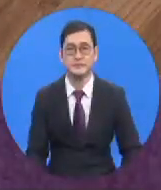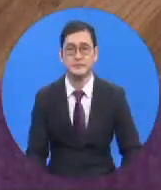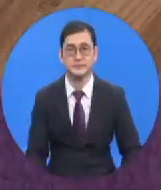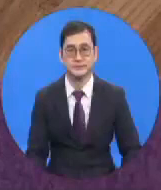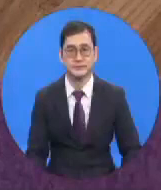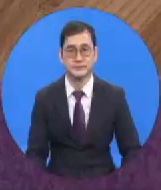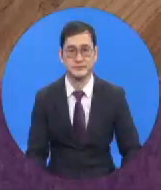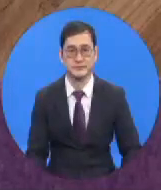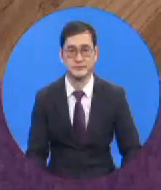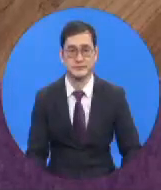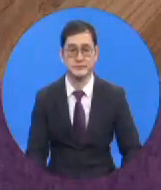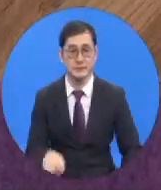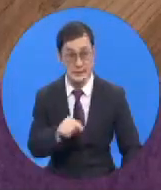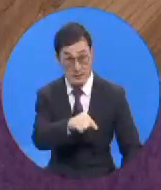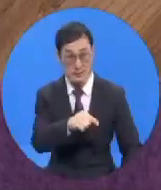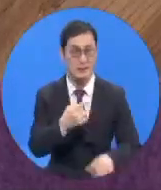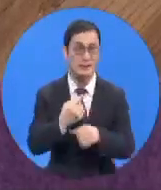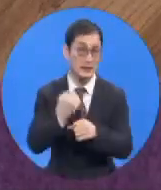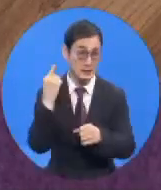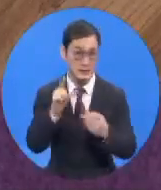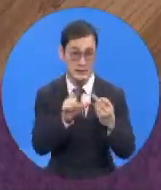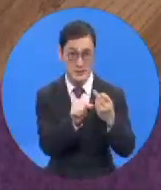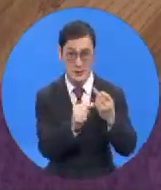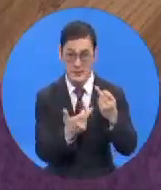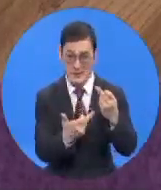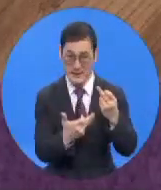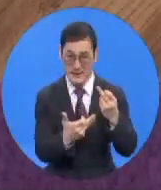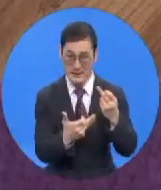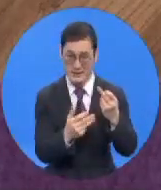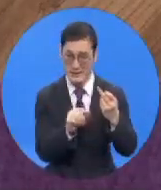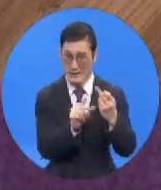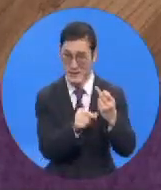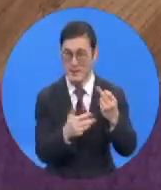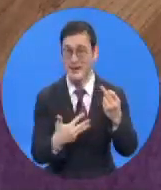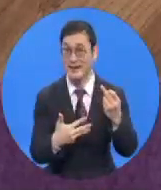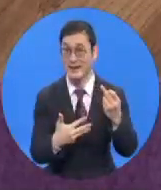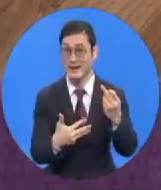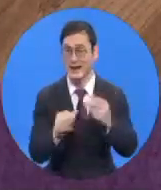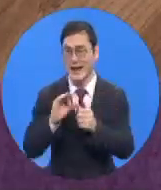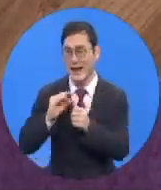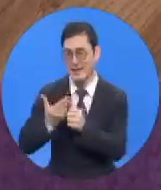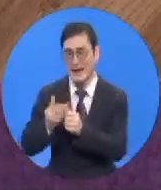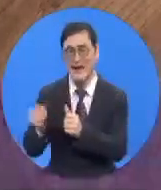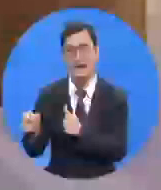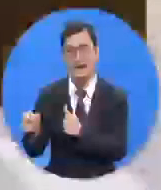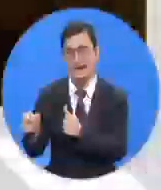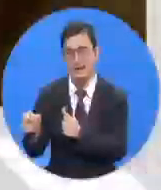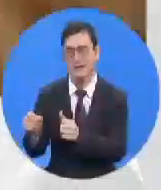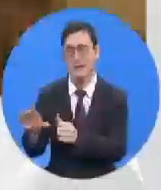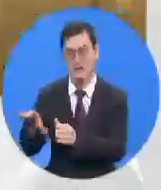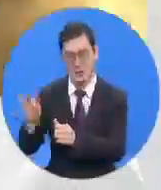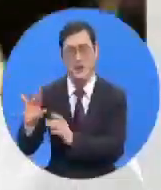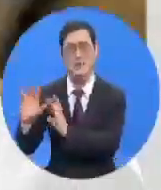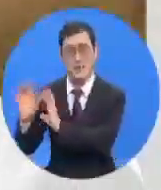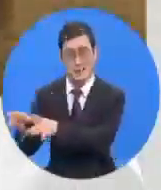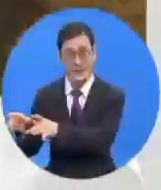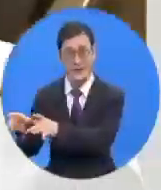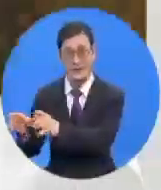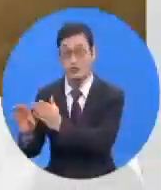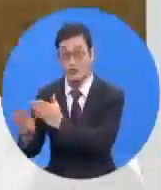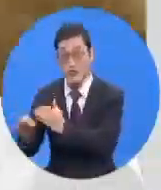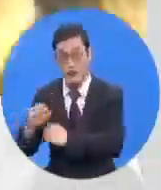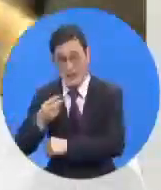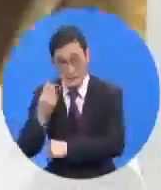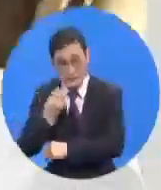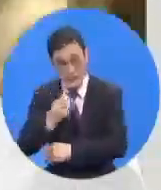사건이 작년 12월 8일 날 그러니까 한 달도 더 전에 안양지청에 배당이 돼서 수사가 시작이